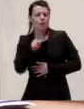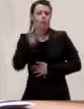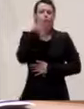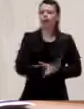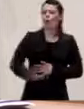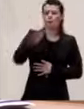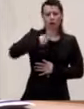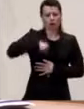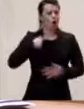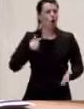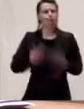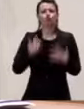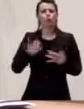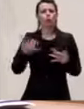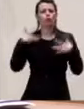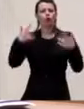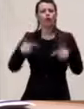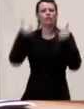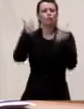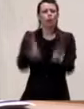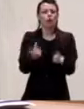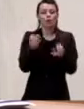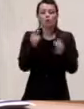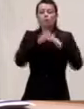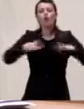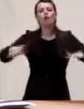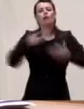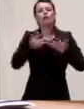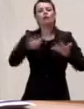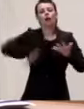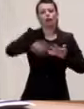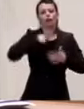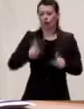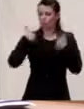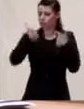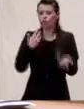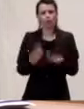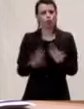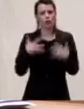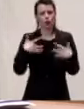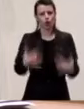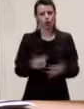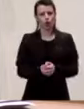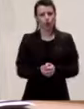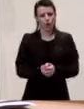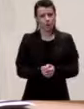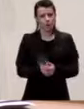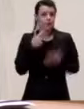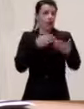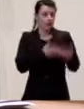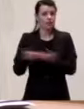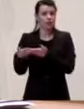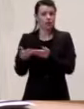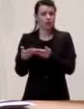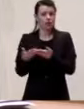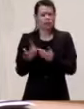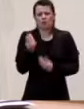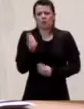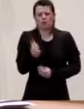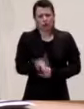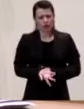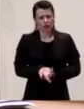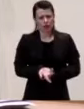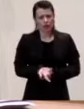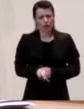disposizione della rete territoriale di assistenza. Perché? Perché dai